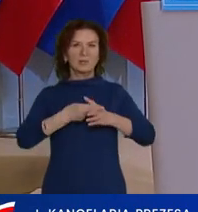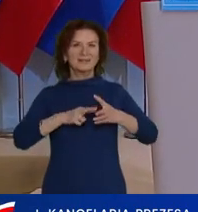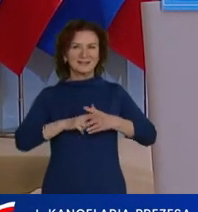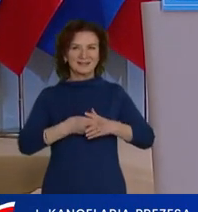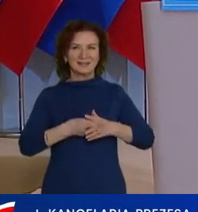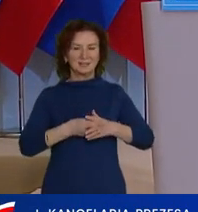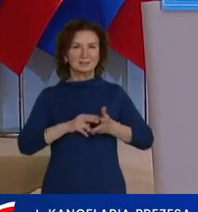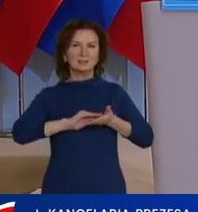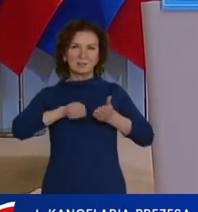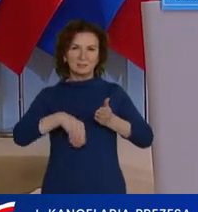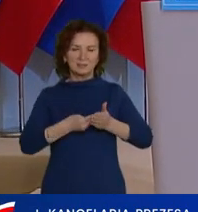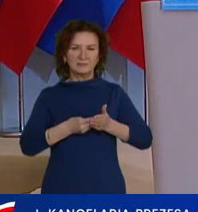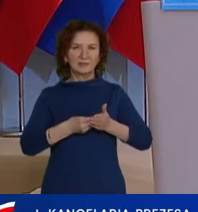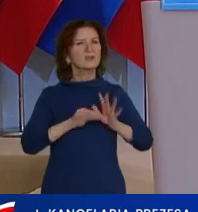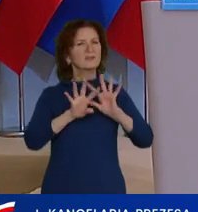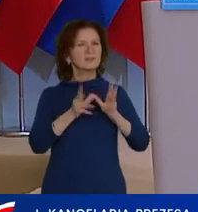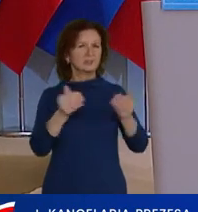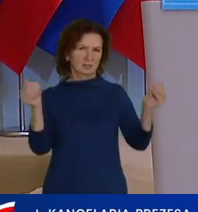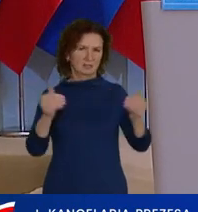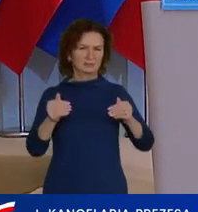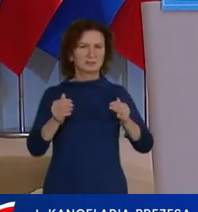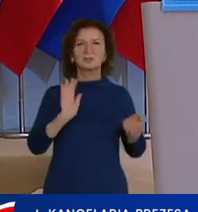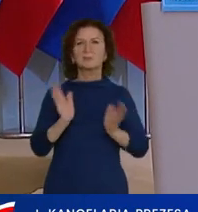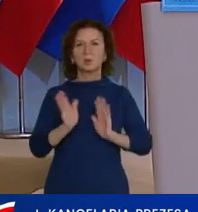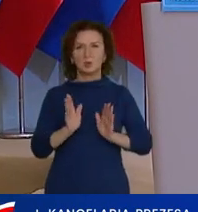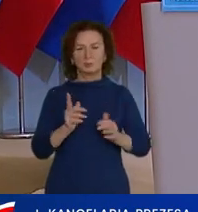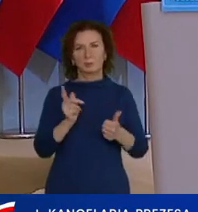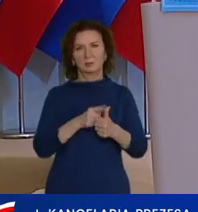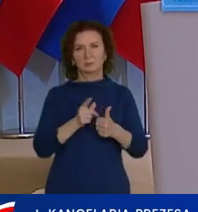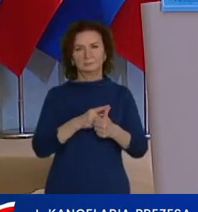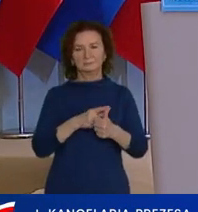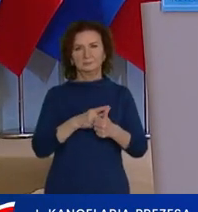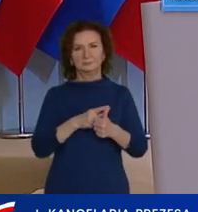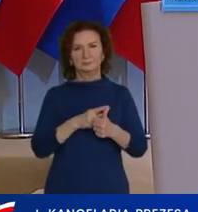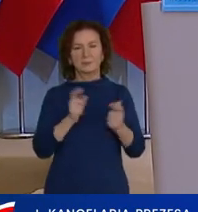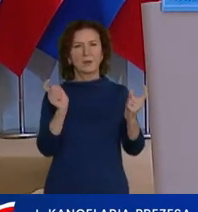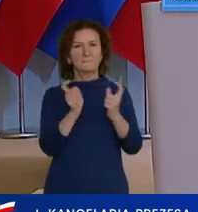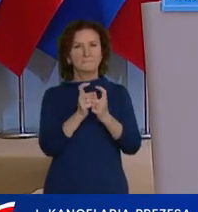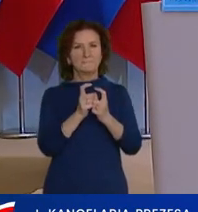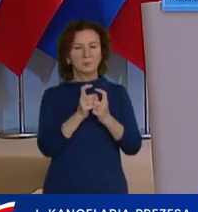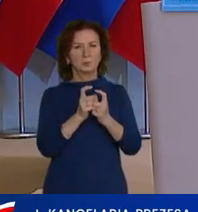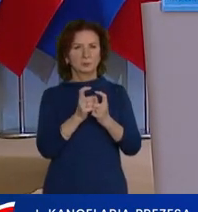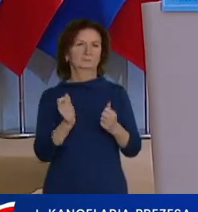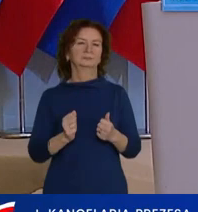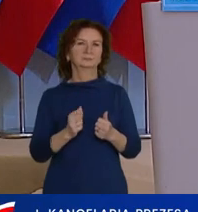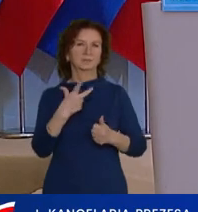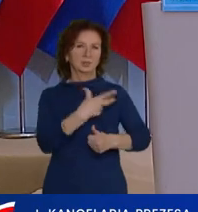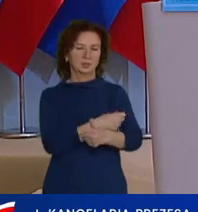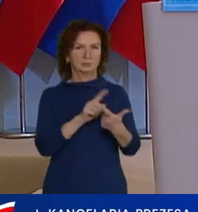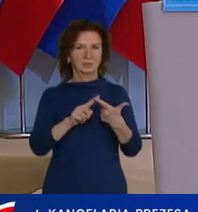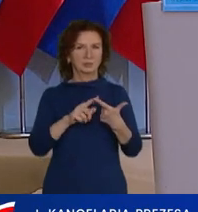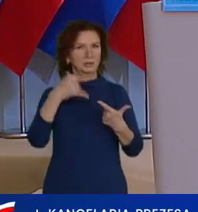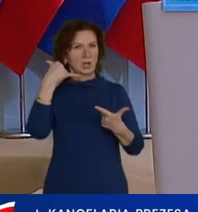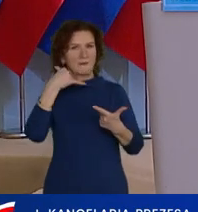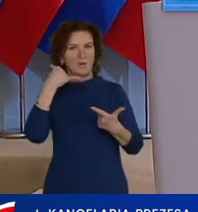się wszystkimi dostępnymi kanałami. Te dostępne kanały to po pierwsze punkty szczepień, po drugie infolinia,